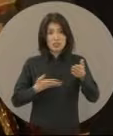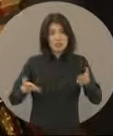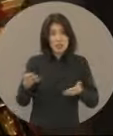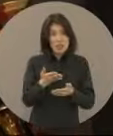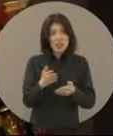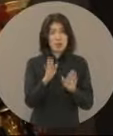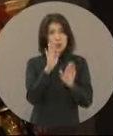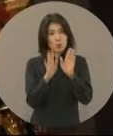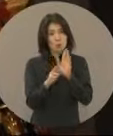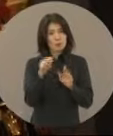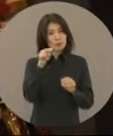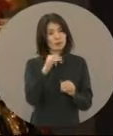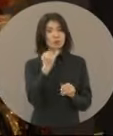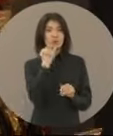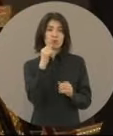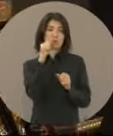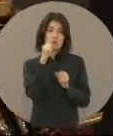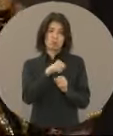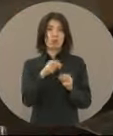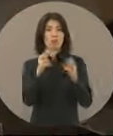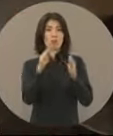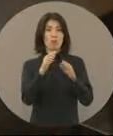様子を見せてくださるそうです。